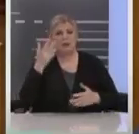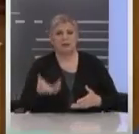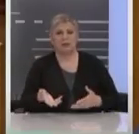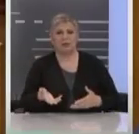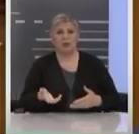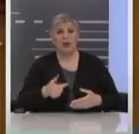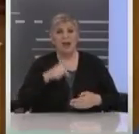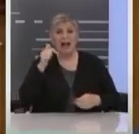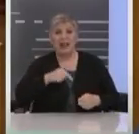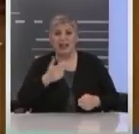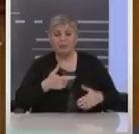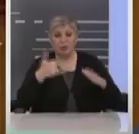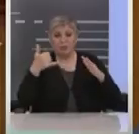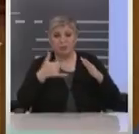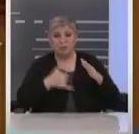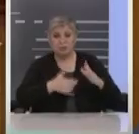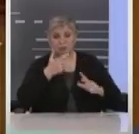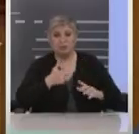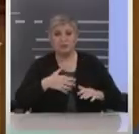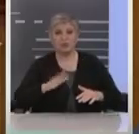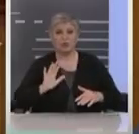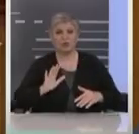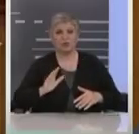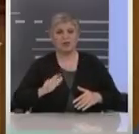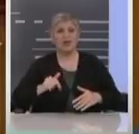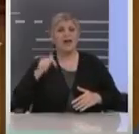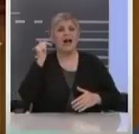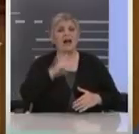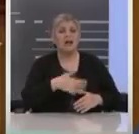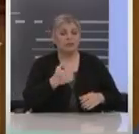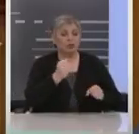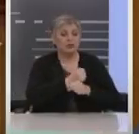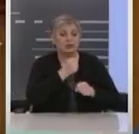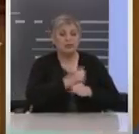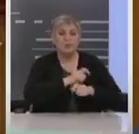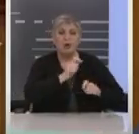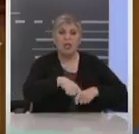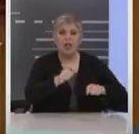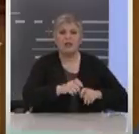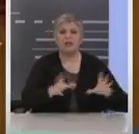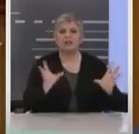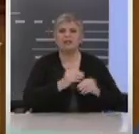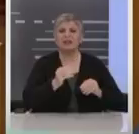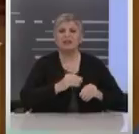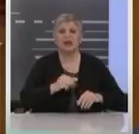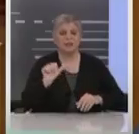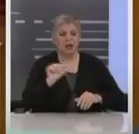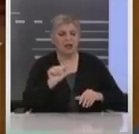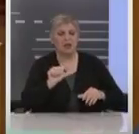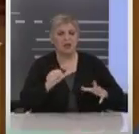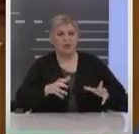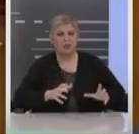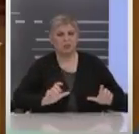έργα τα αντιπλημμυρικά εξαιτίας αυτής της τρευλής, κατά την άποψή μου, αντίληψης, παρακάμφθηκαν.